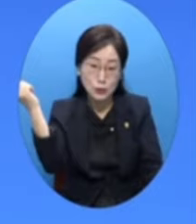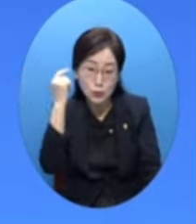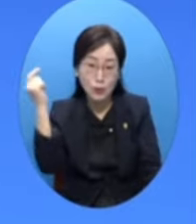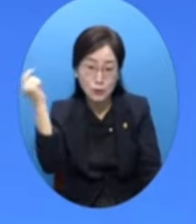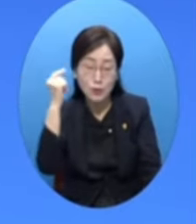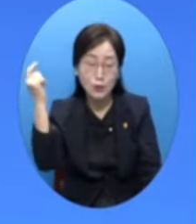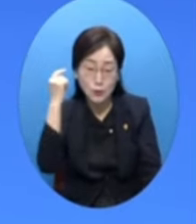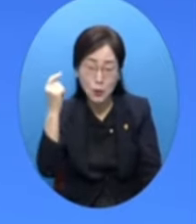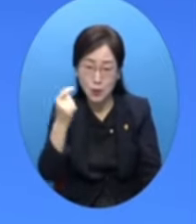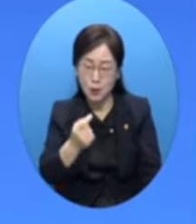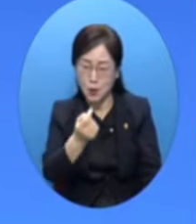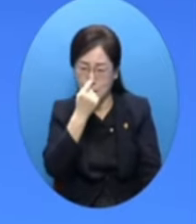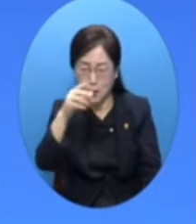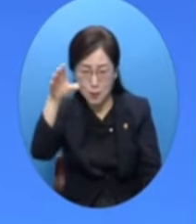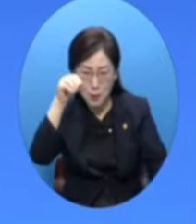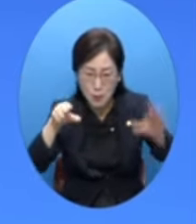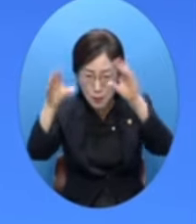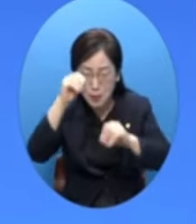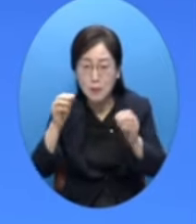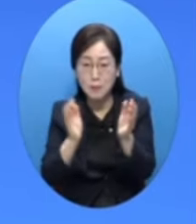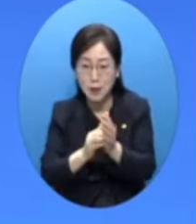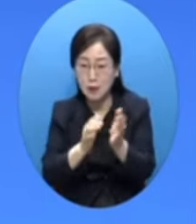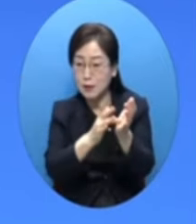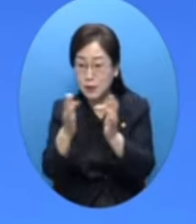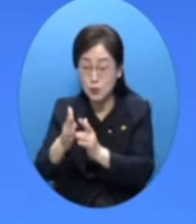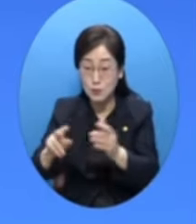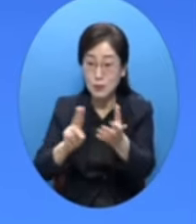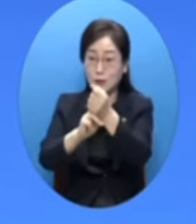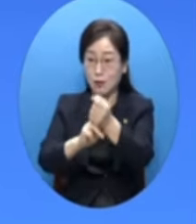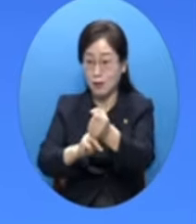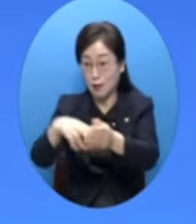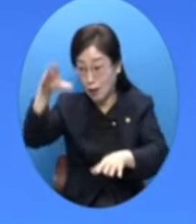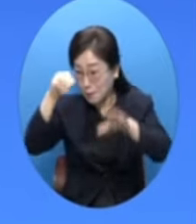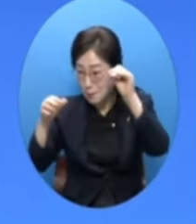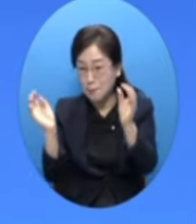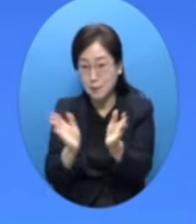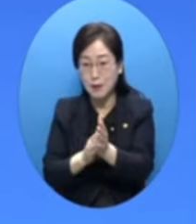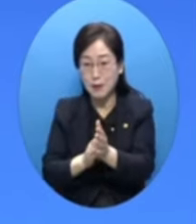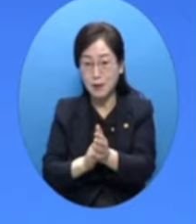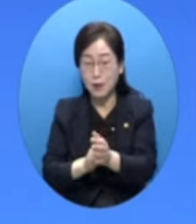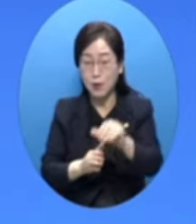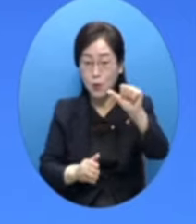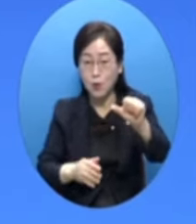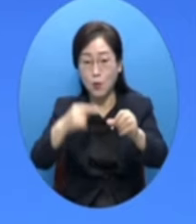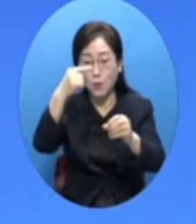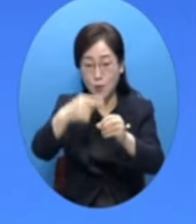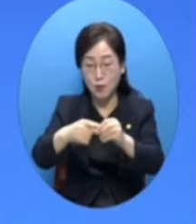들은 제자들입니다. 예수님의 기적의 현장에서 기적을 지켜보았습니다. 오병이어로